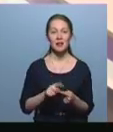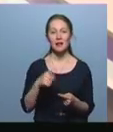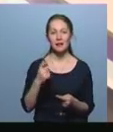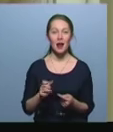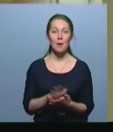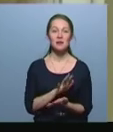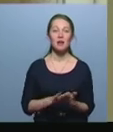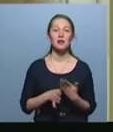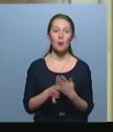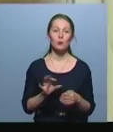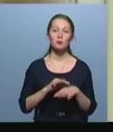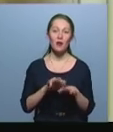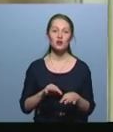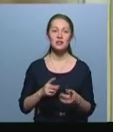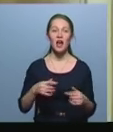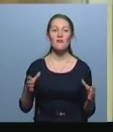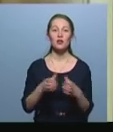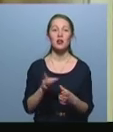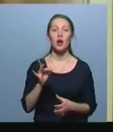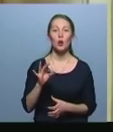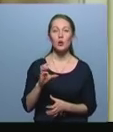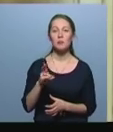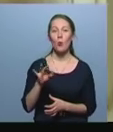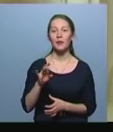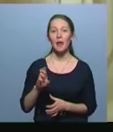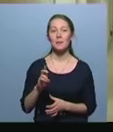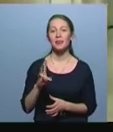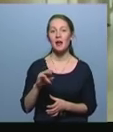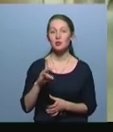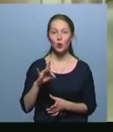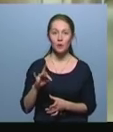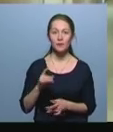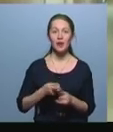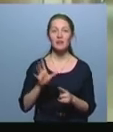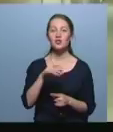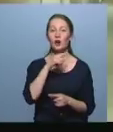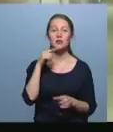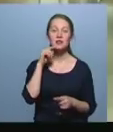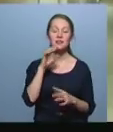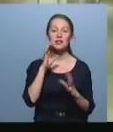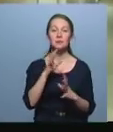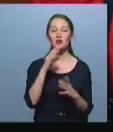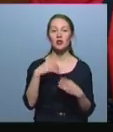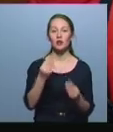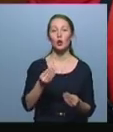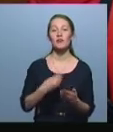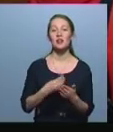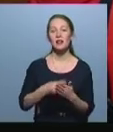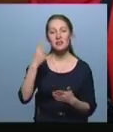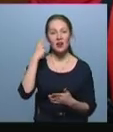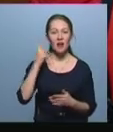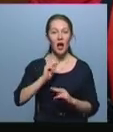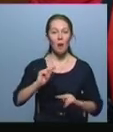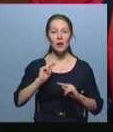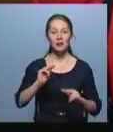бесплатной помощи проводится и в отделениях Роспотребнадзора. В Удмуртии на Всероссийской неделе сбережений дают уроки о финансовой грамотности. Но